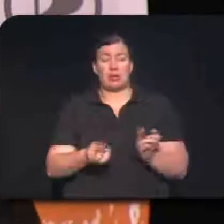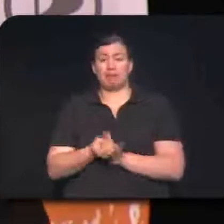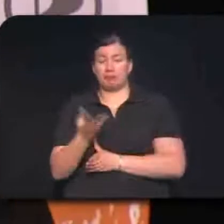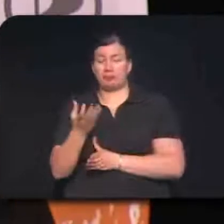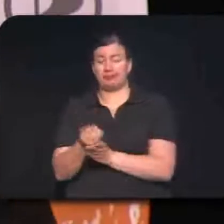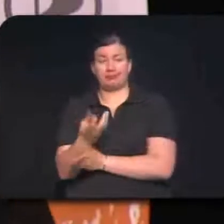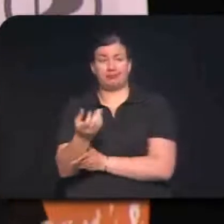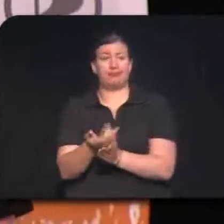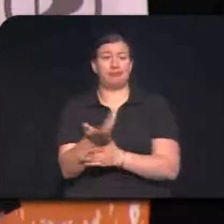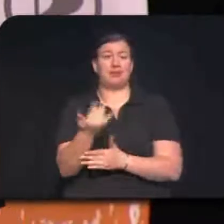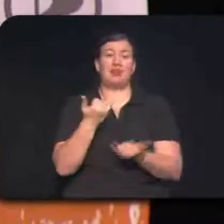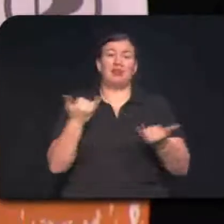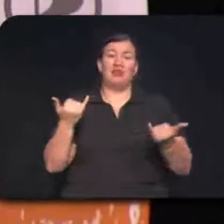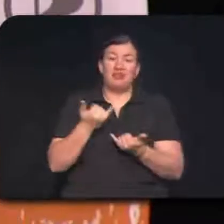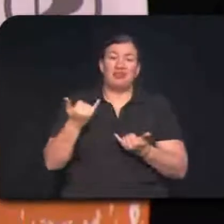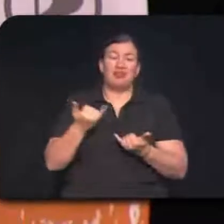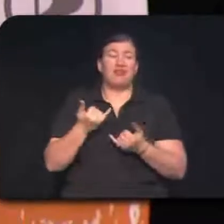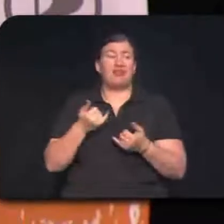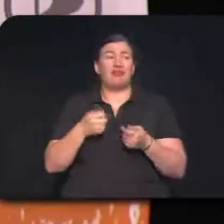steht in der Geschäftsordnung